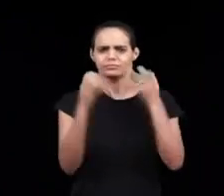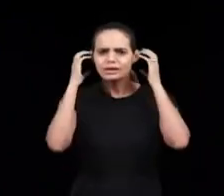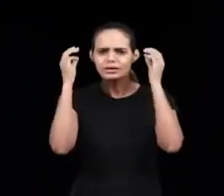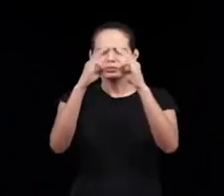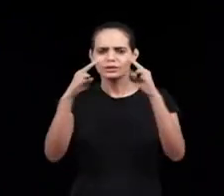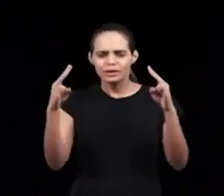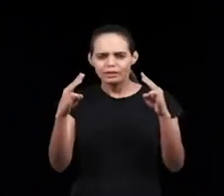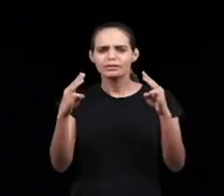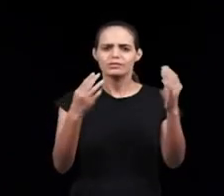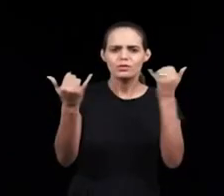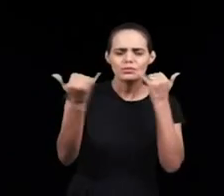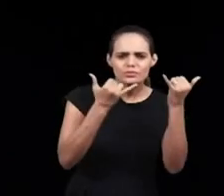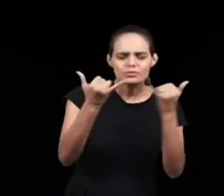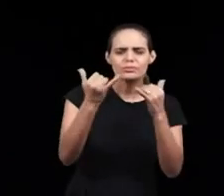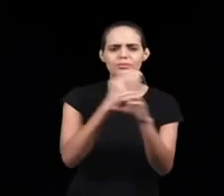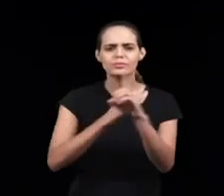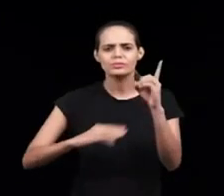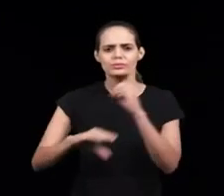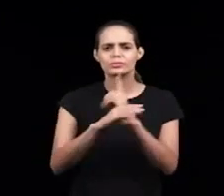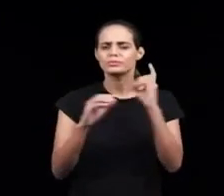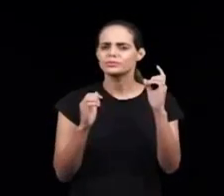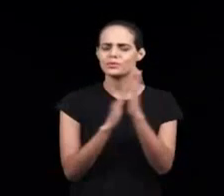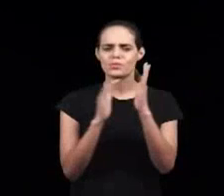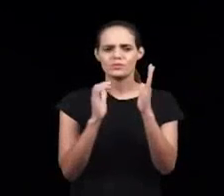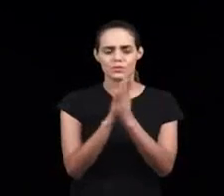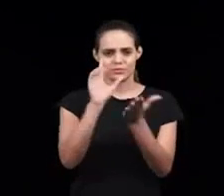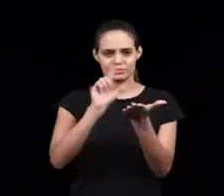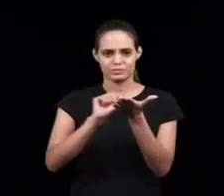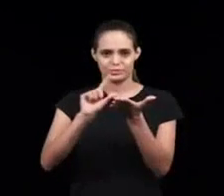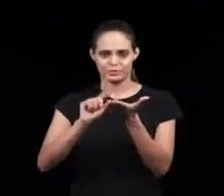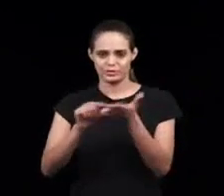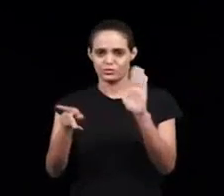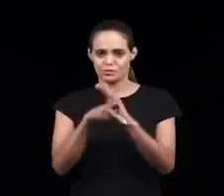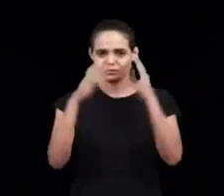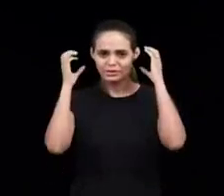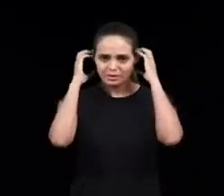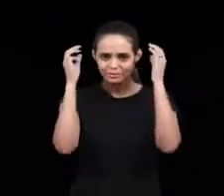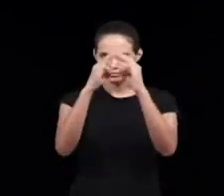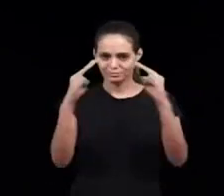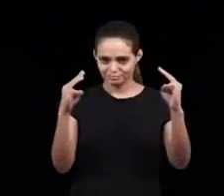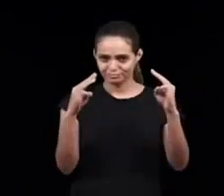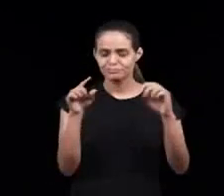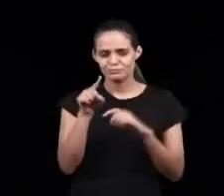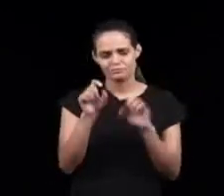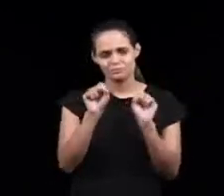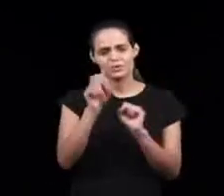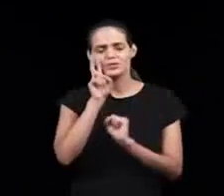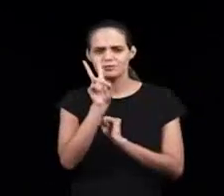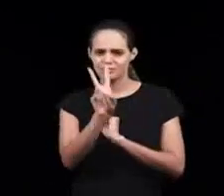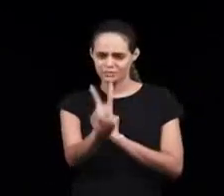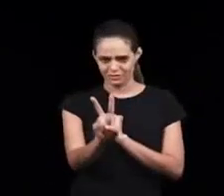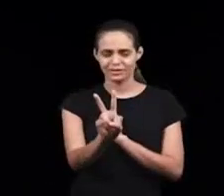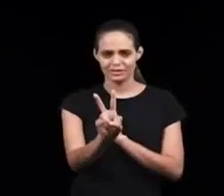runterladen, Zugang zu Lobliedern und Gottesdienst zu haben. Außerdem können Sie sich in der App des